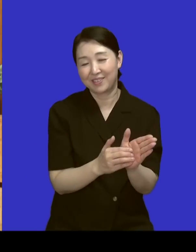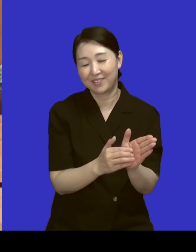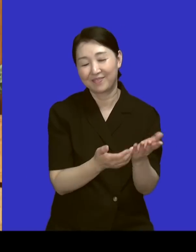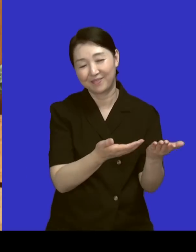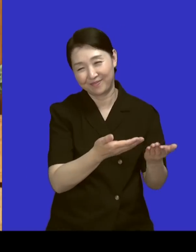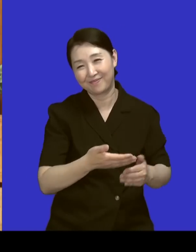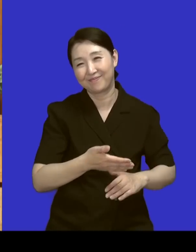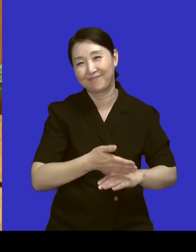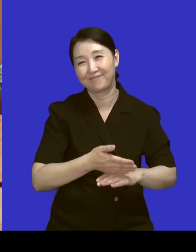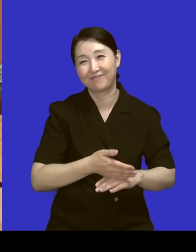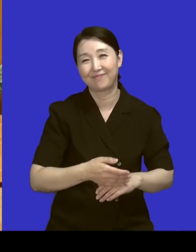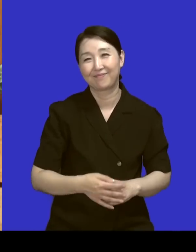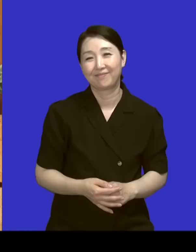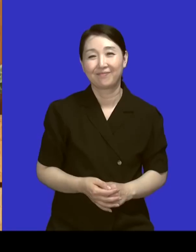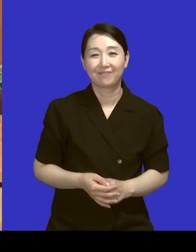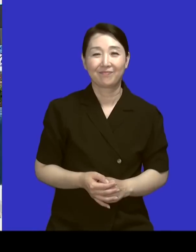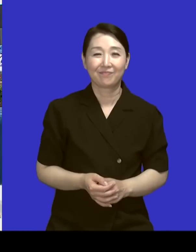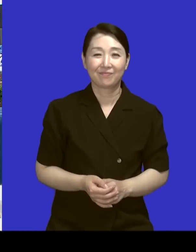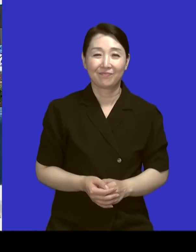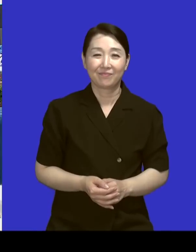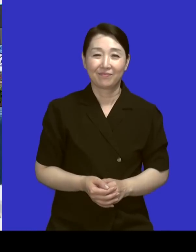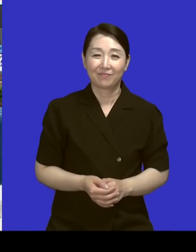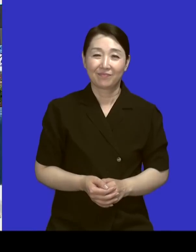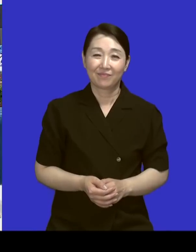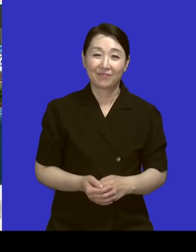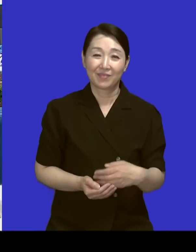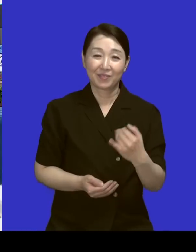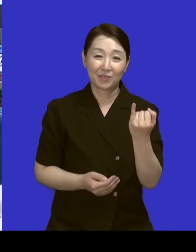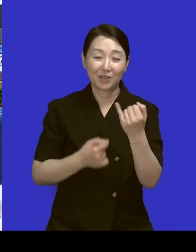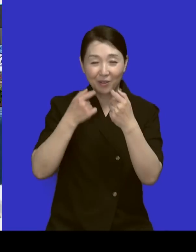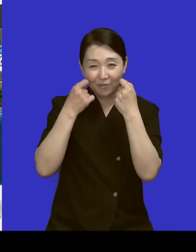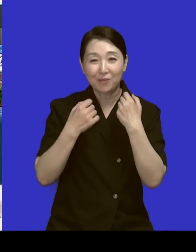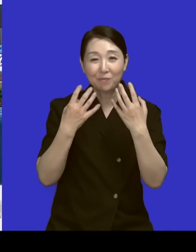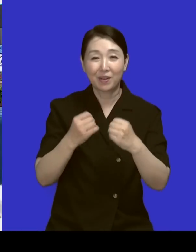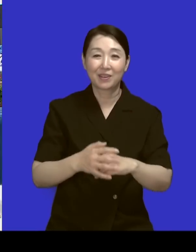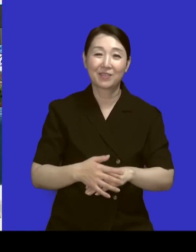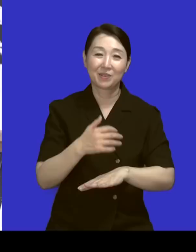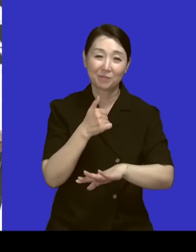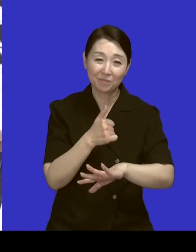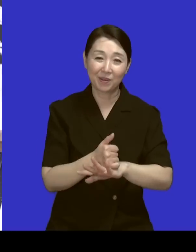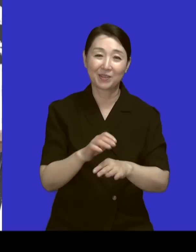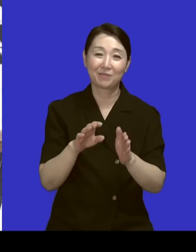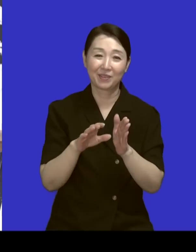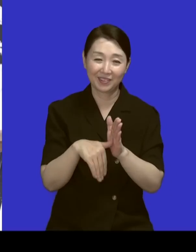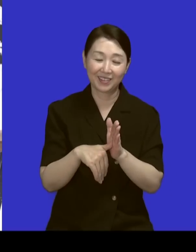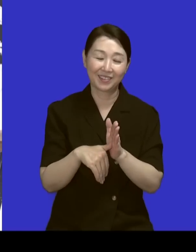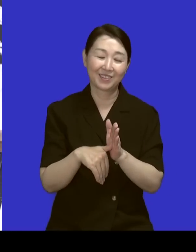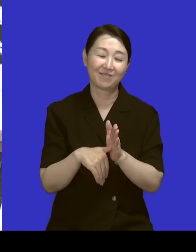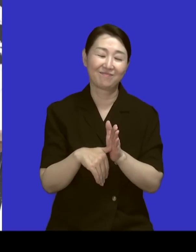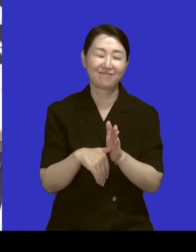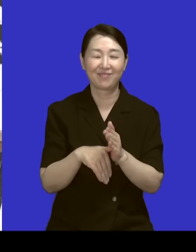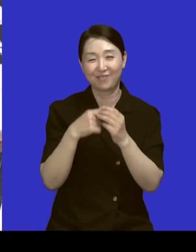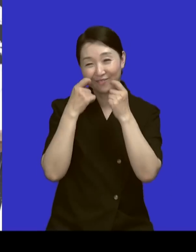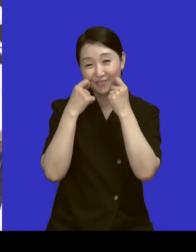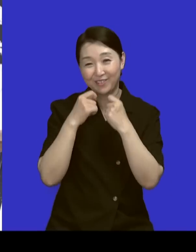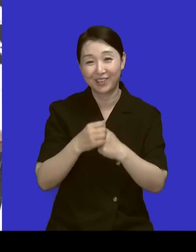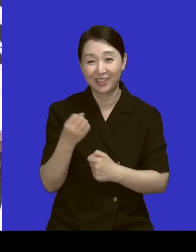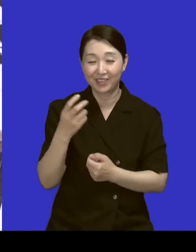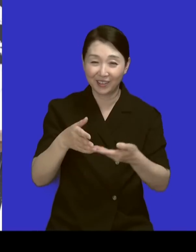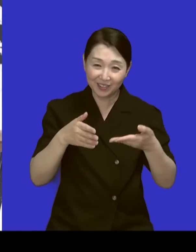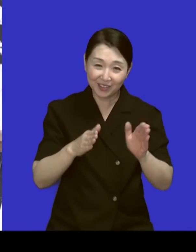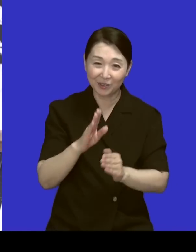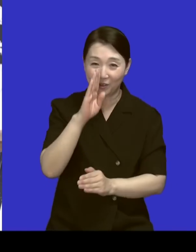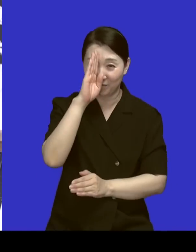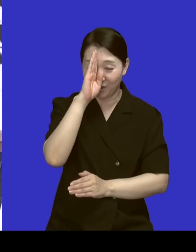다 해주셨어요. 예. 우리 수자매 너무 많이 우셨어요. 와 예. 마지막에 마지막에 예. 오늘 다시 어떻게 들으셨어요? 태어나도